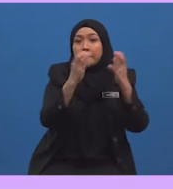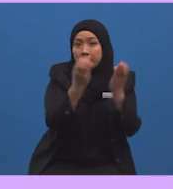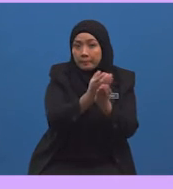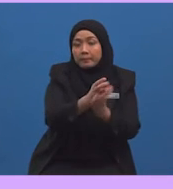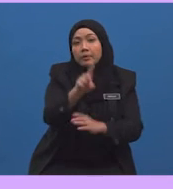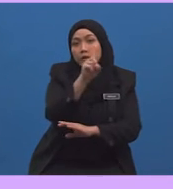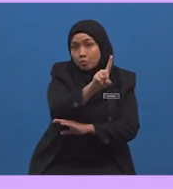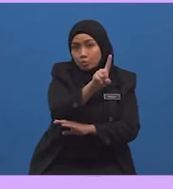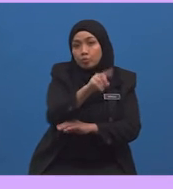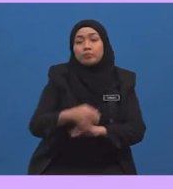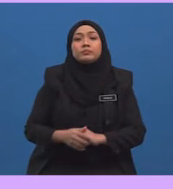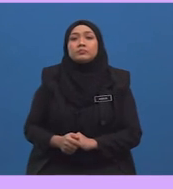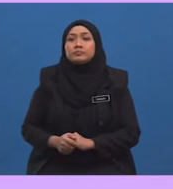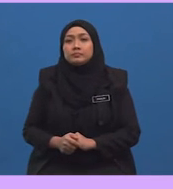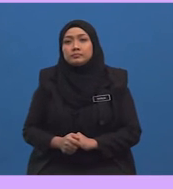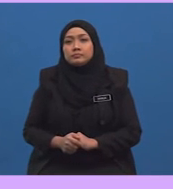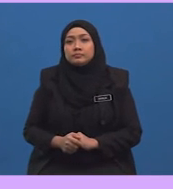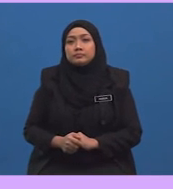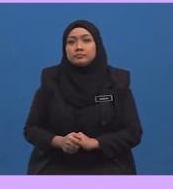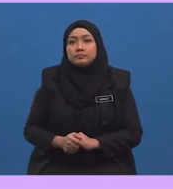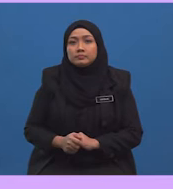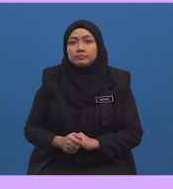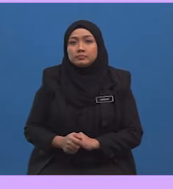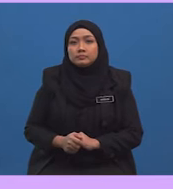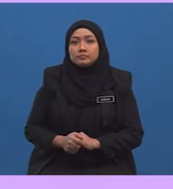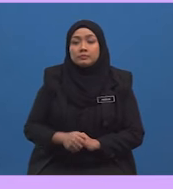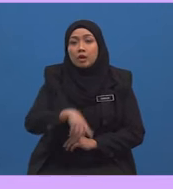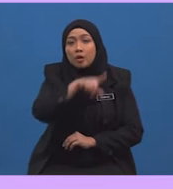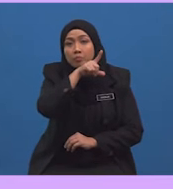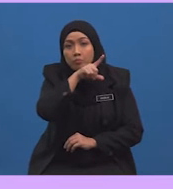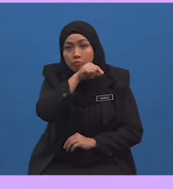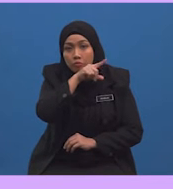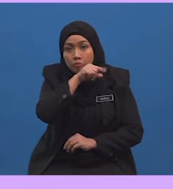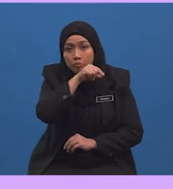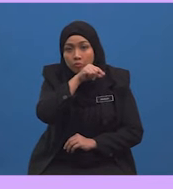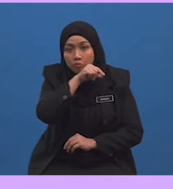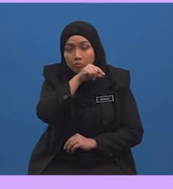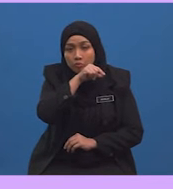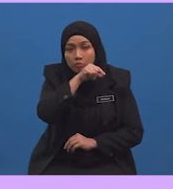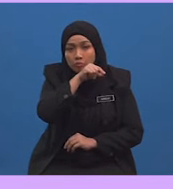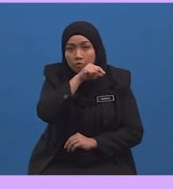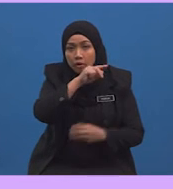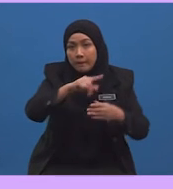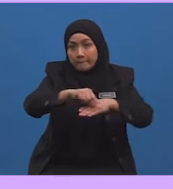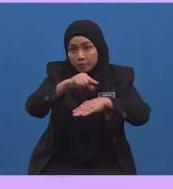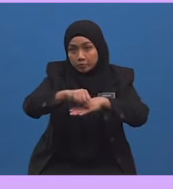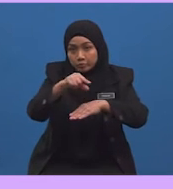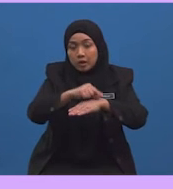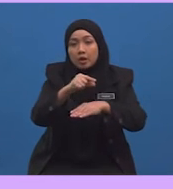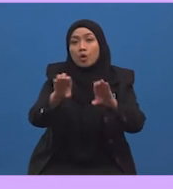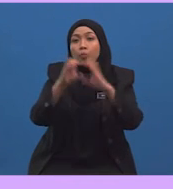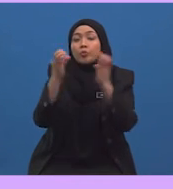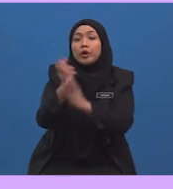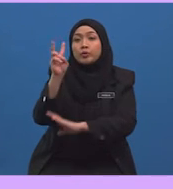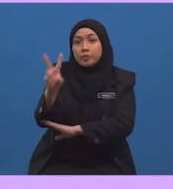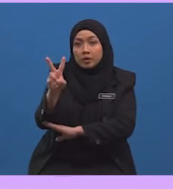Seterusnya, burung merupakan pengguna sekunder kerana siput yang merupakan pengguna primer akan dimakan oleh